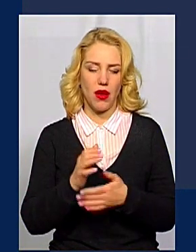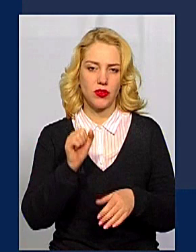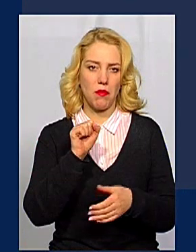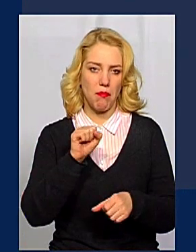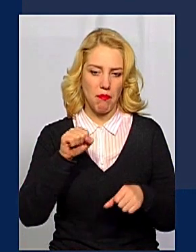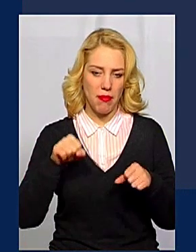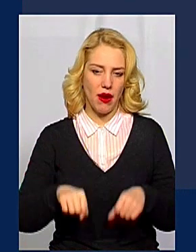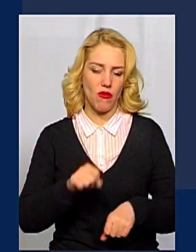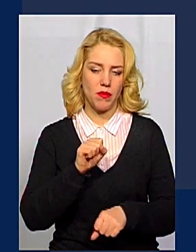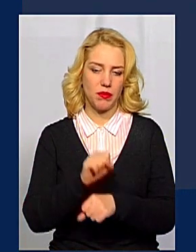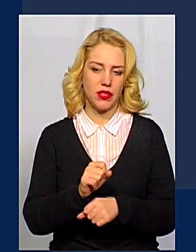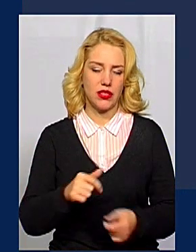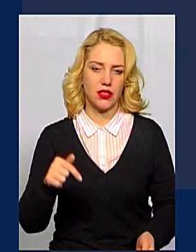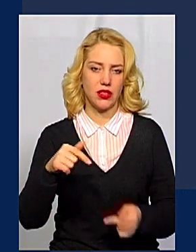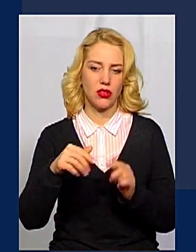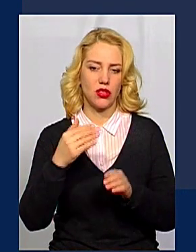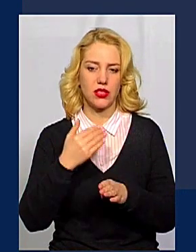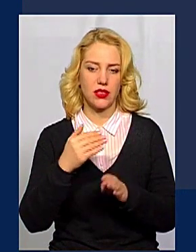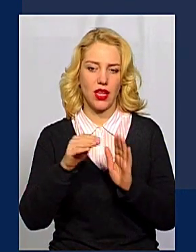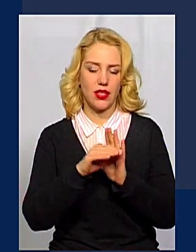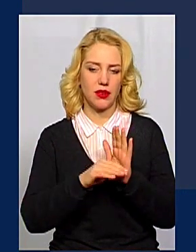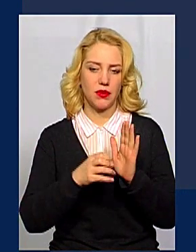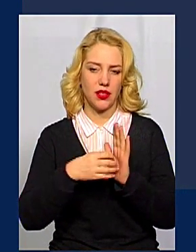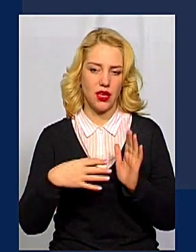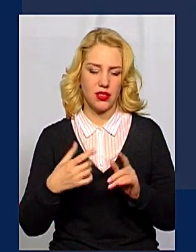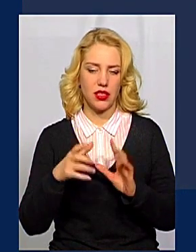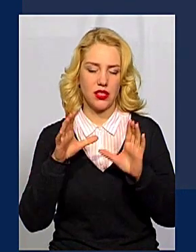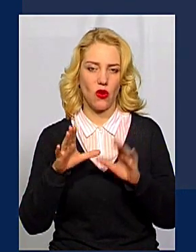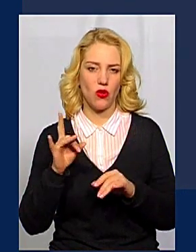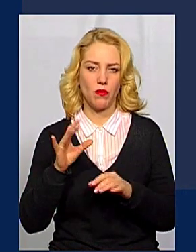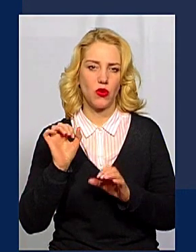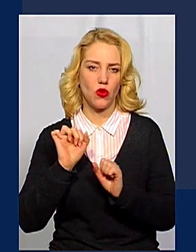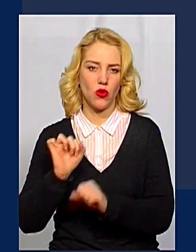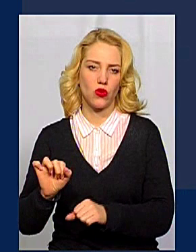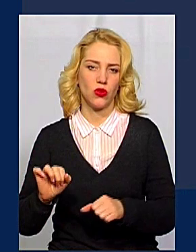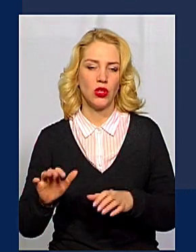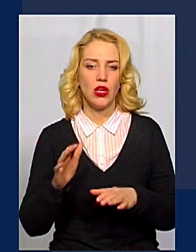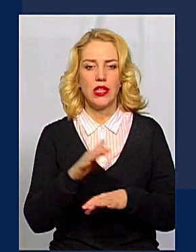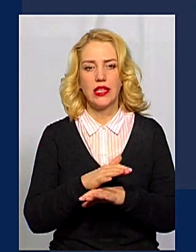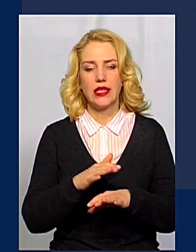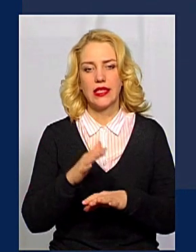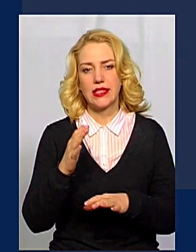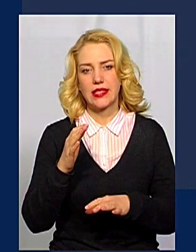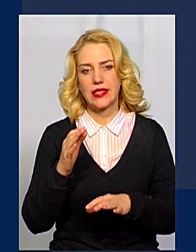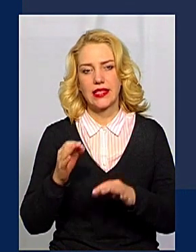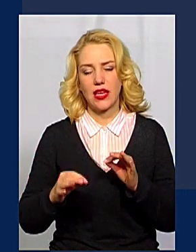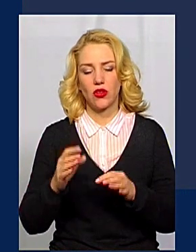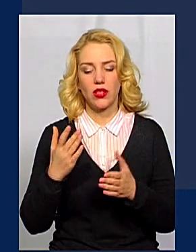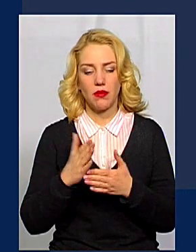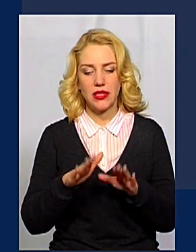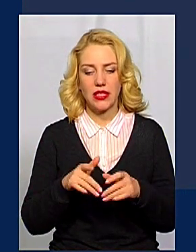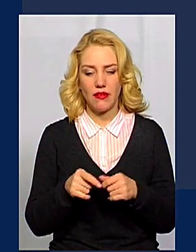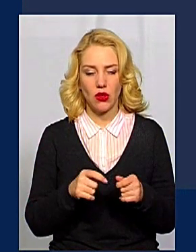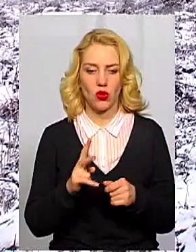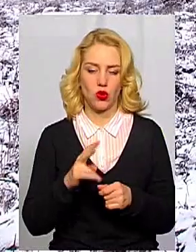згідно 15 статті Закону про охорону навколишнього природного середовища. Є адміністрації місцеві, які також користуються цим